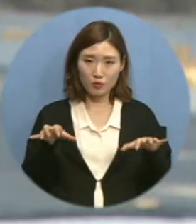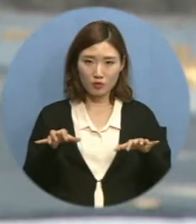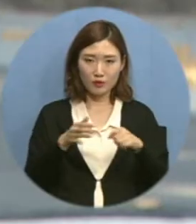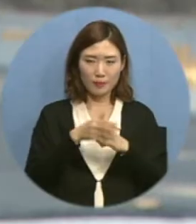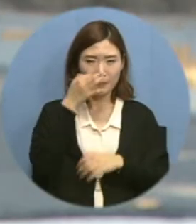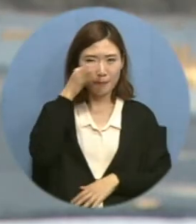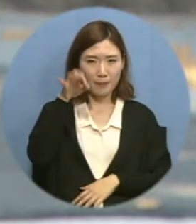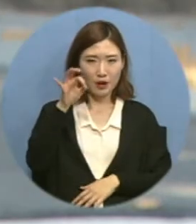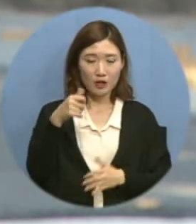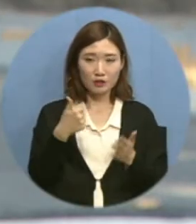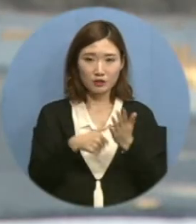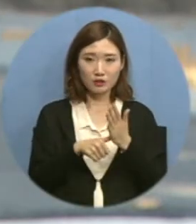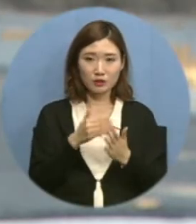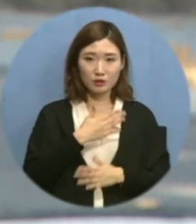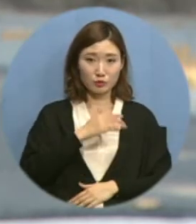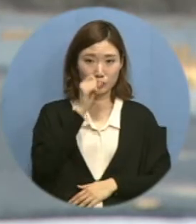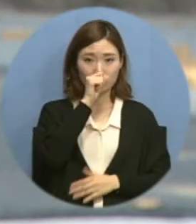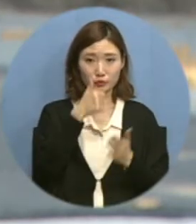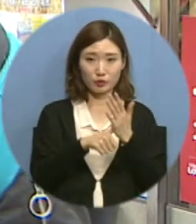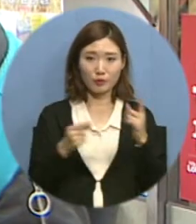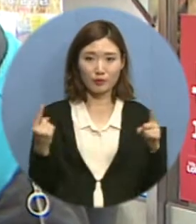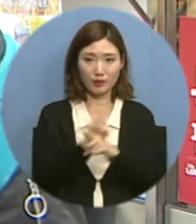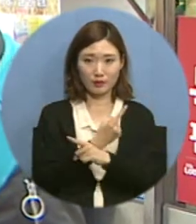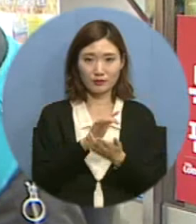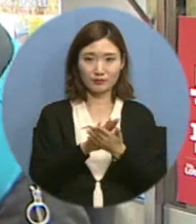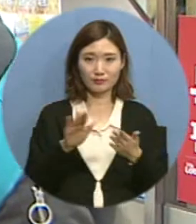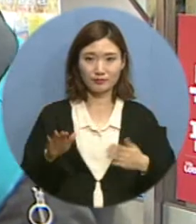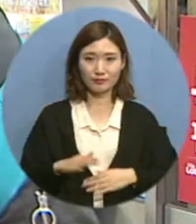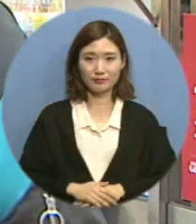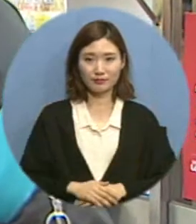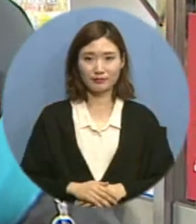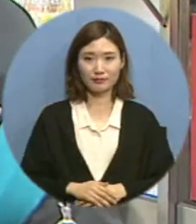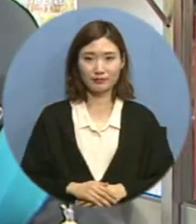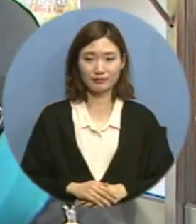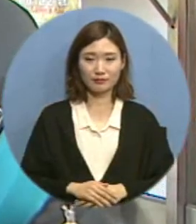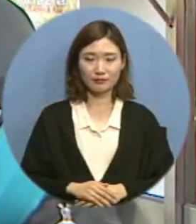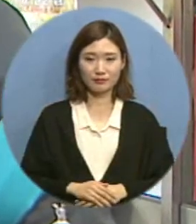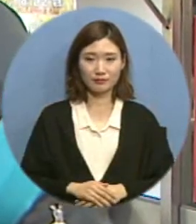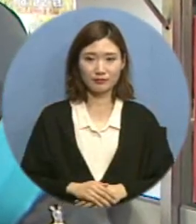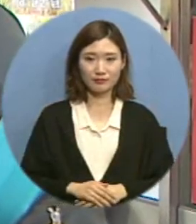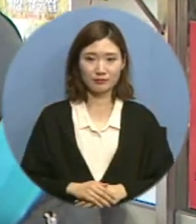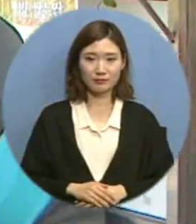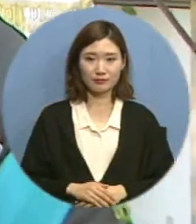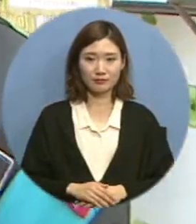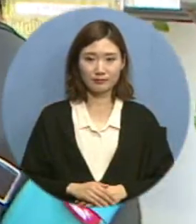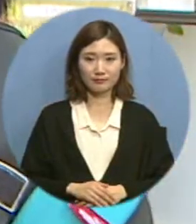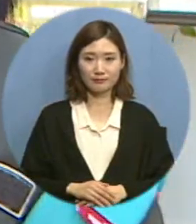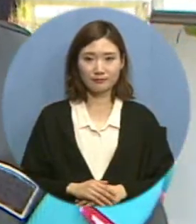흉물을 기분 좋은 물건으로 바꿔놓았습니다. CNN 뉴스 서동철입니다.